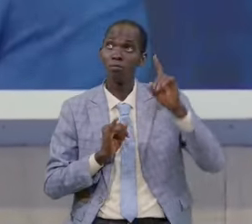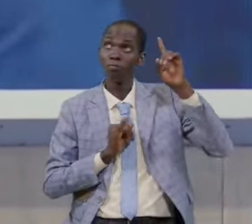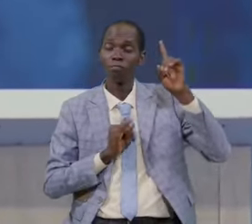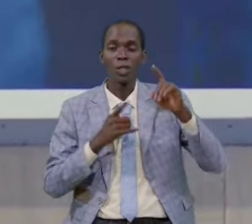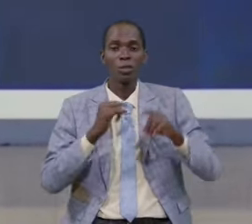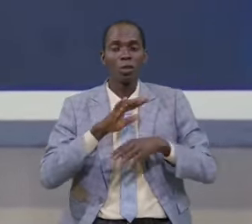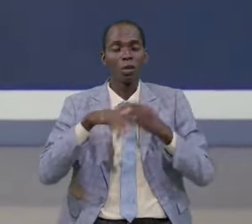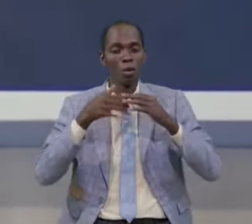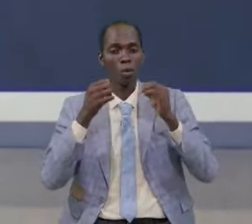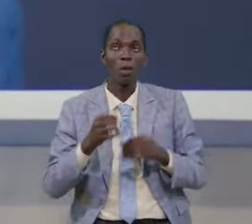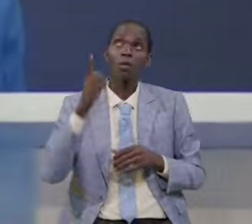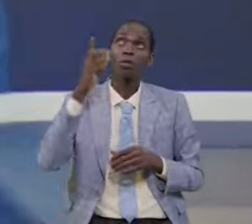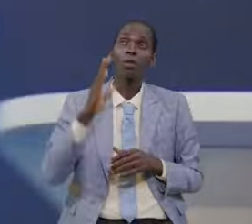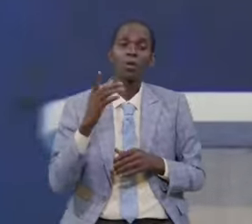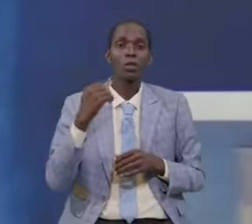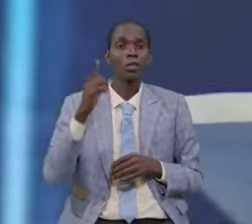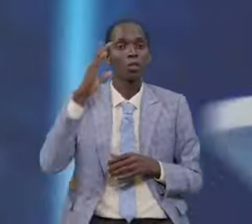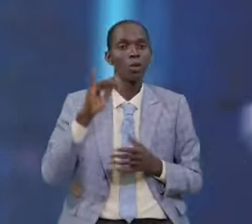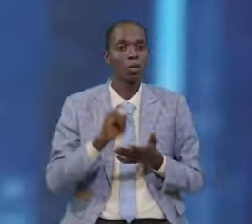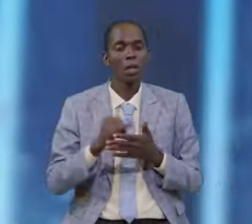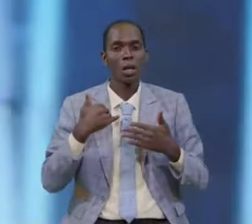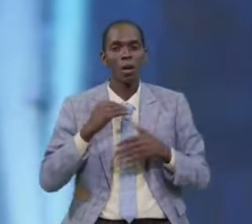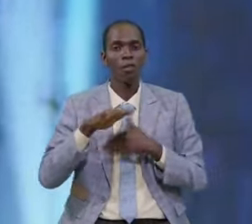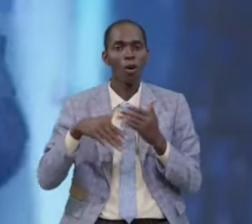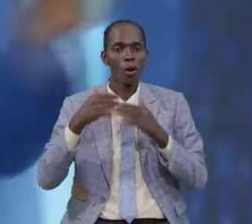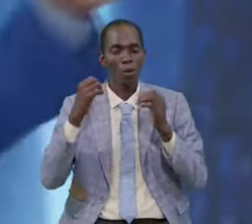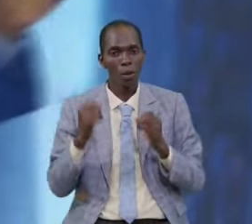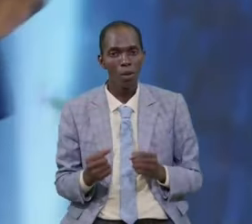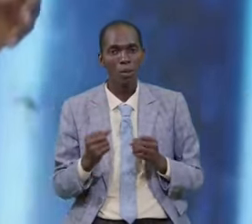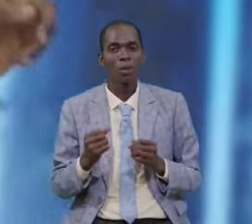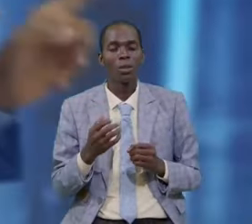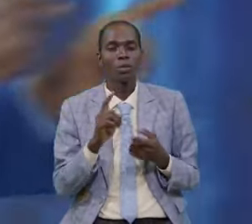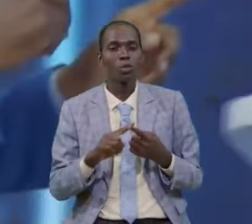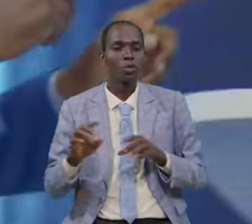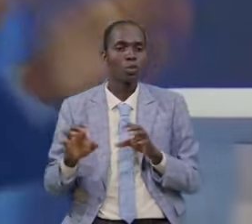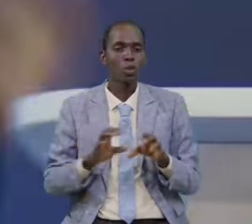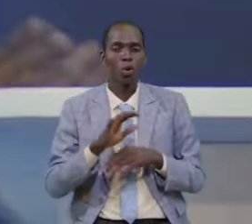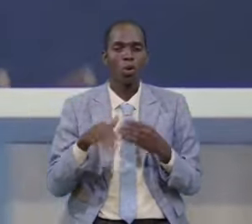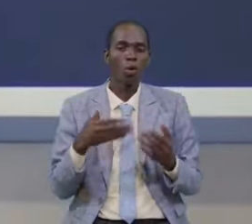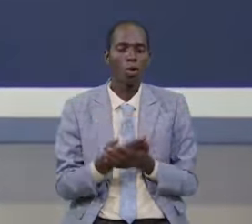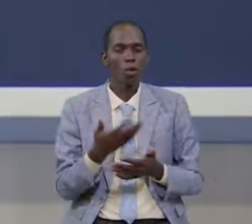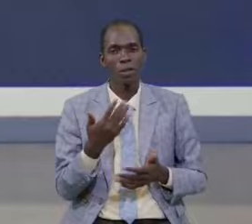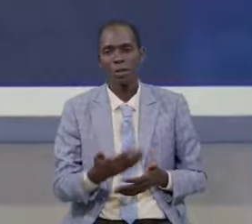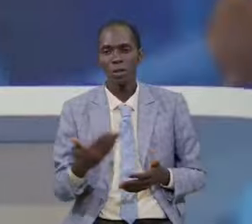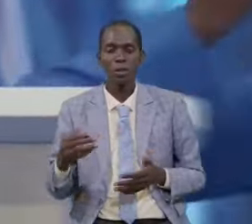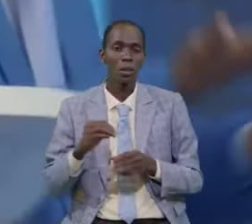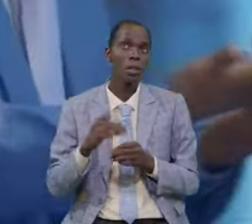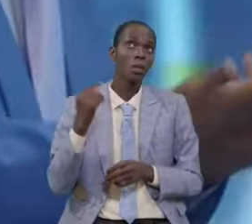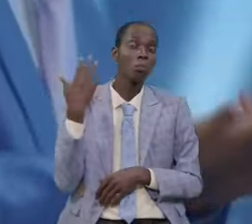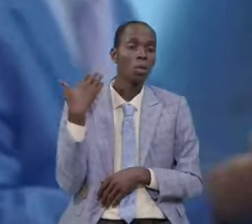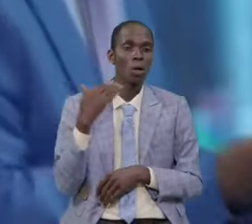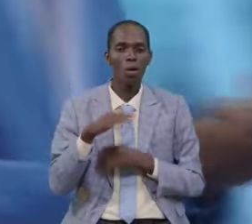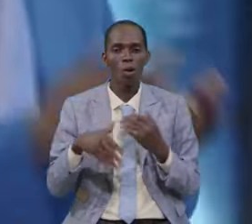puissance, le Dieu qui a la puissance de faire toutes choses par le passé, toutes choses au